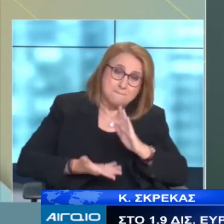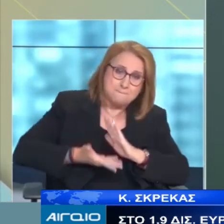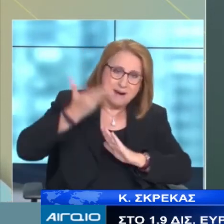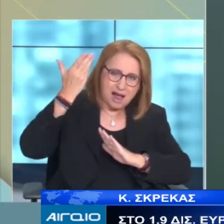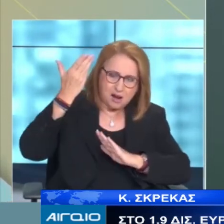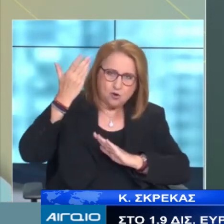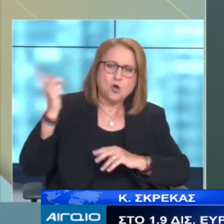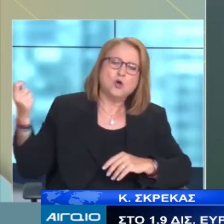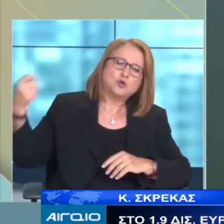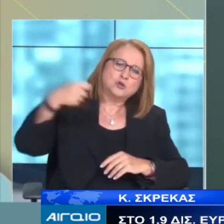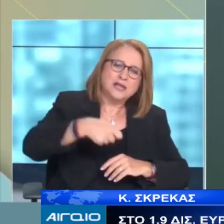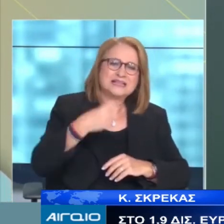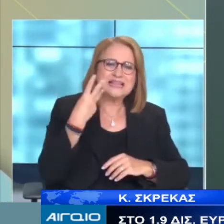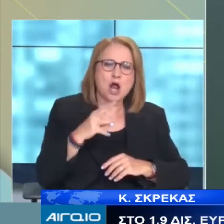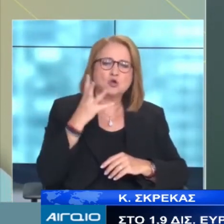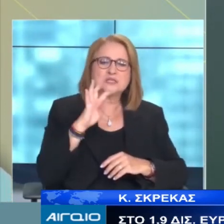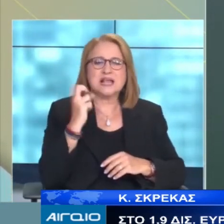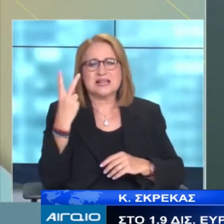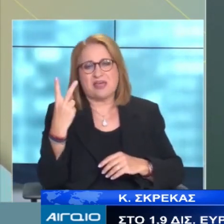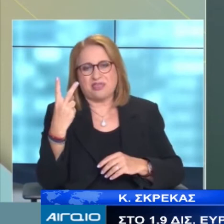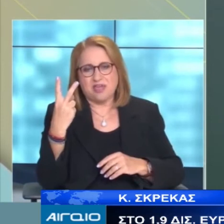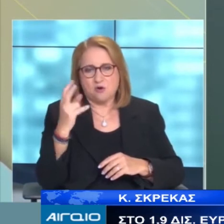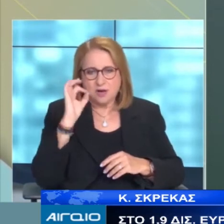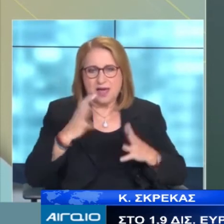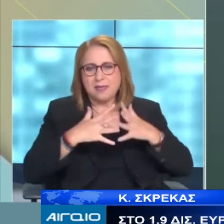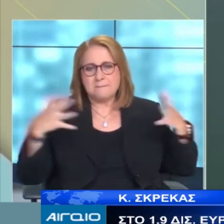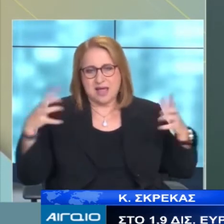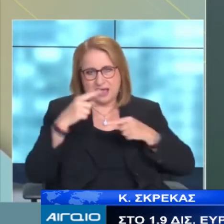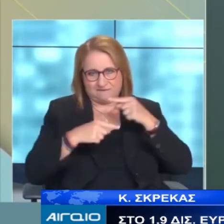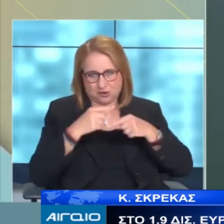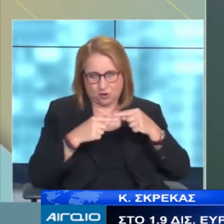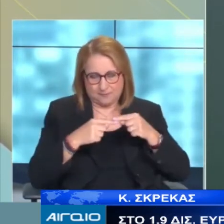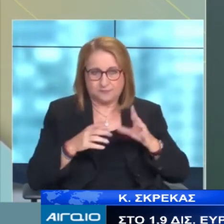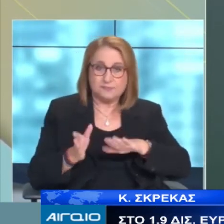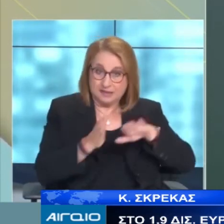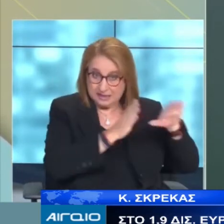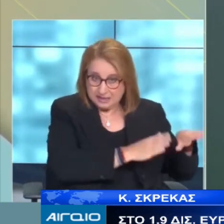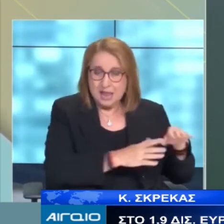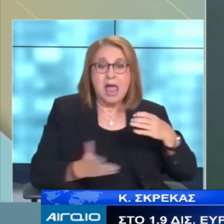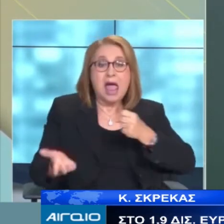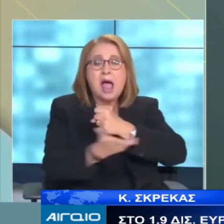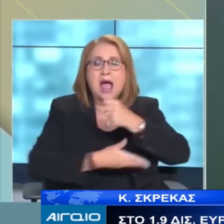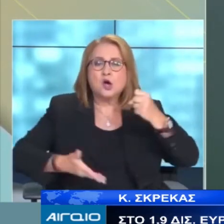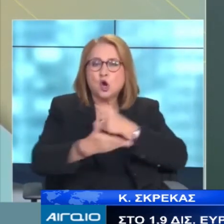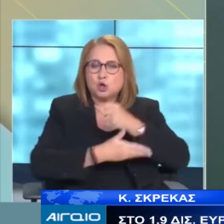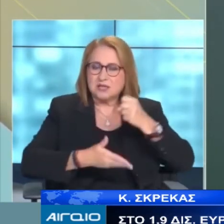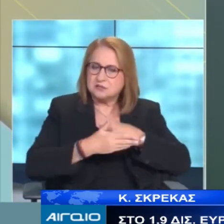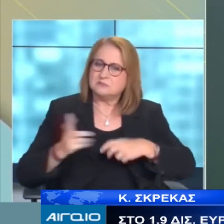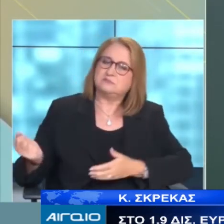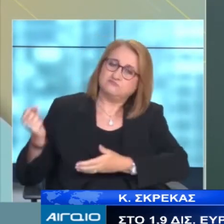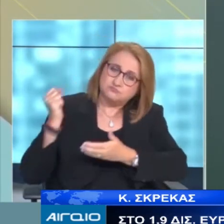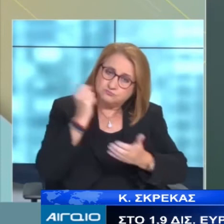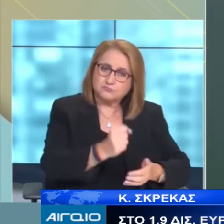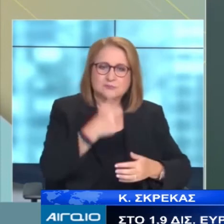342 ευρώ ανά μεγαβατόρα. Για το αγροτικό τιμολόγιο, η επιδότηση προσδιορίζεται στα